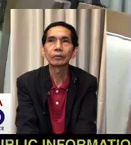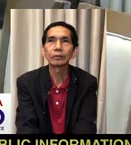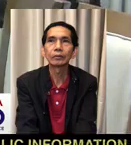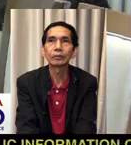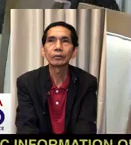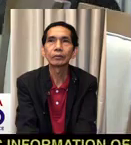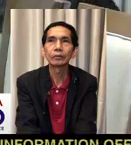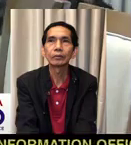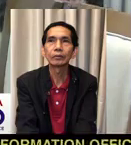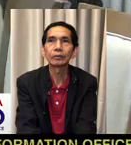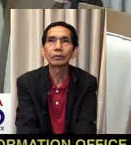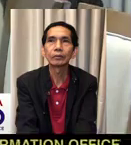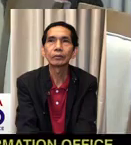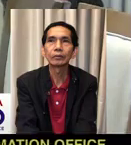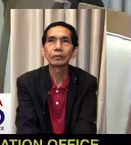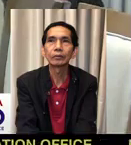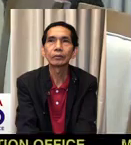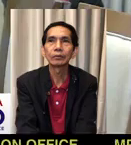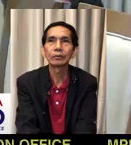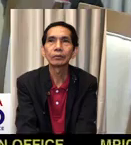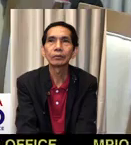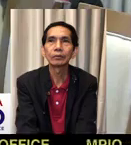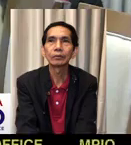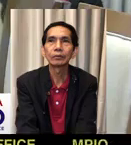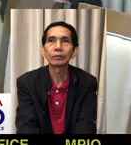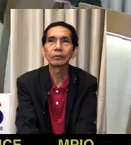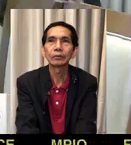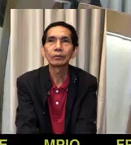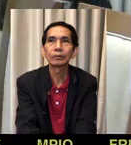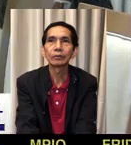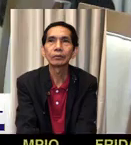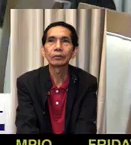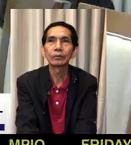suliranin, parang ano yan ate, tigyawat sa umpisa.